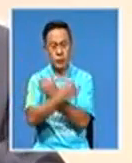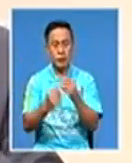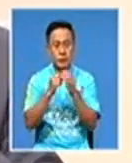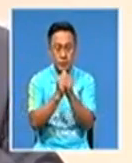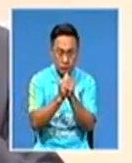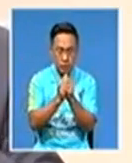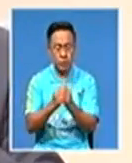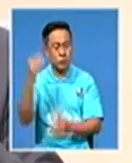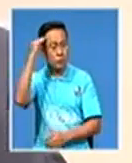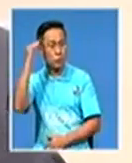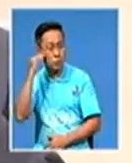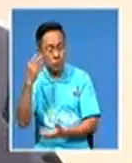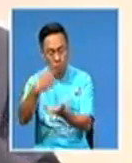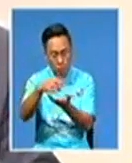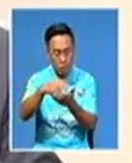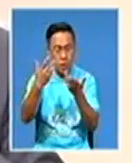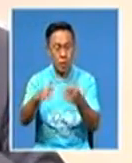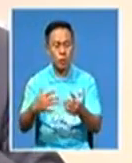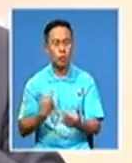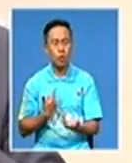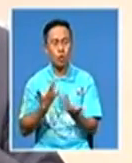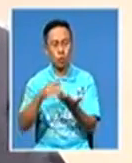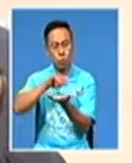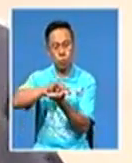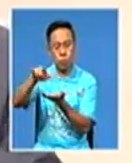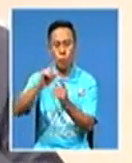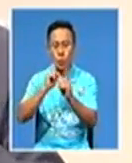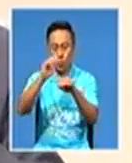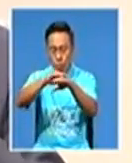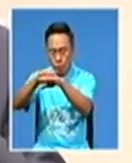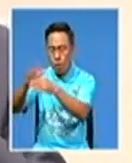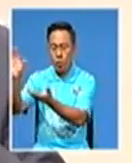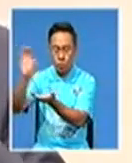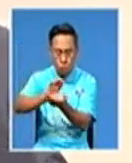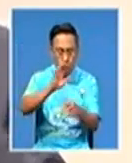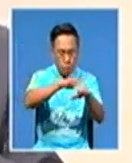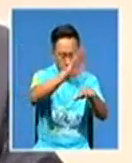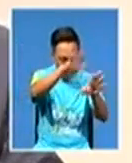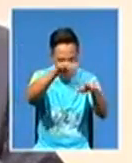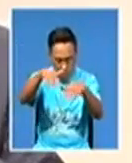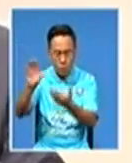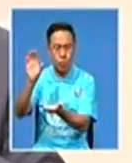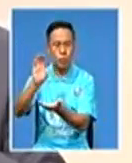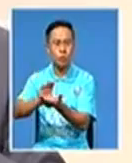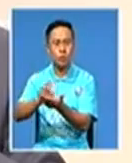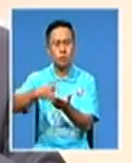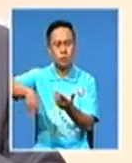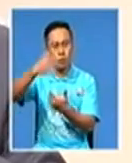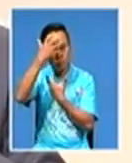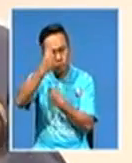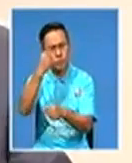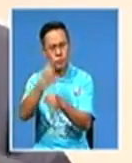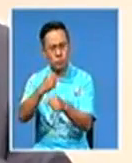นะที่เกาหลีไปหมดแล้วเดี๋ยวจะไปทวีปอื่นอีกไปชวนนักลงทุนนะฮะแล้วก็ได้รับการสนองตอบดีม